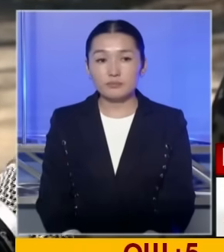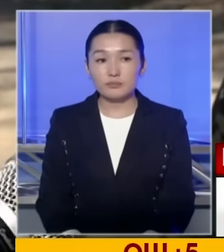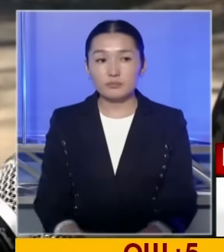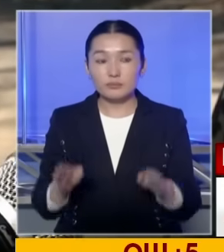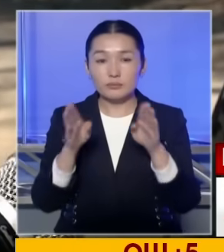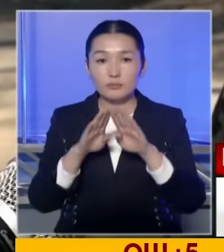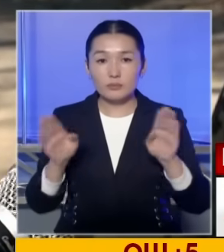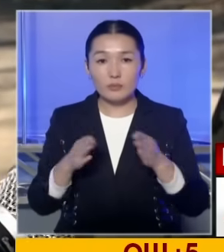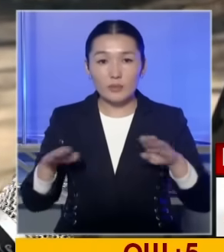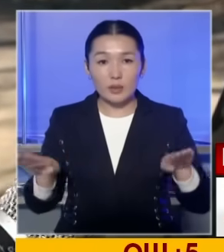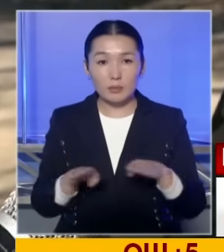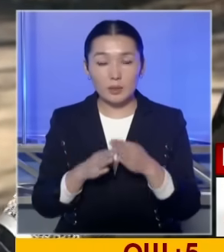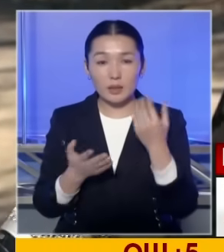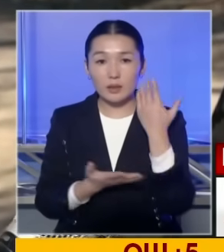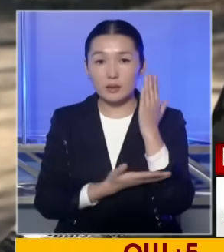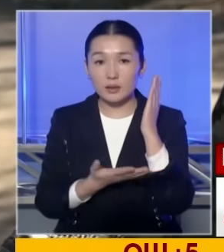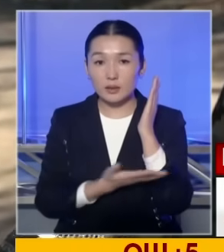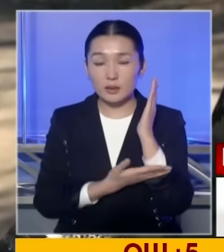кыйган адамга деген